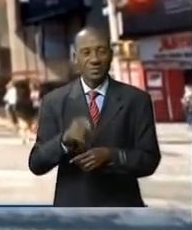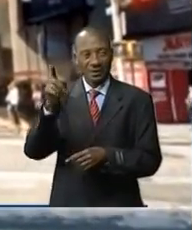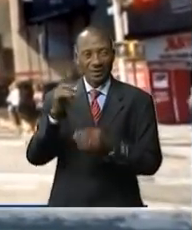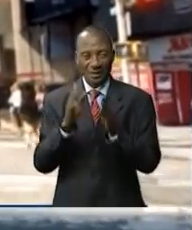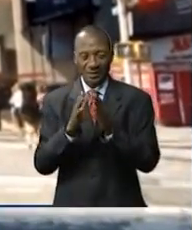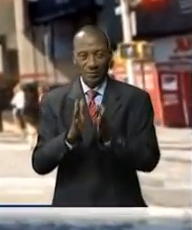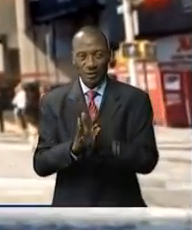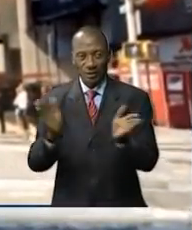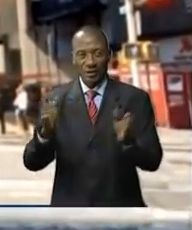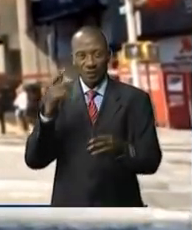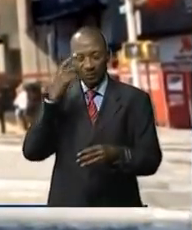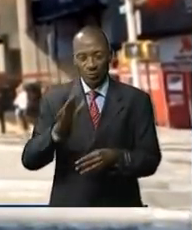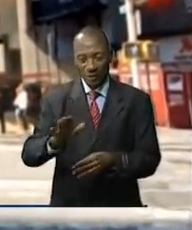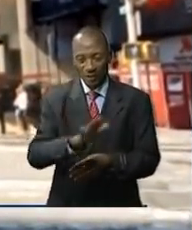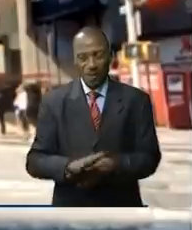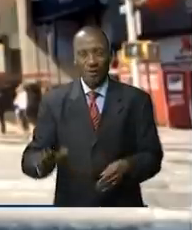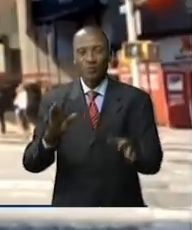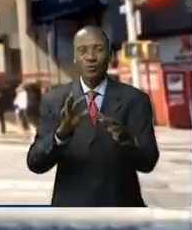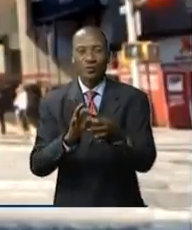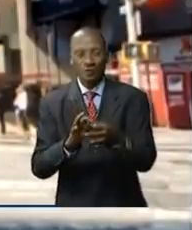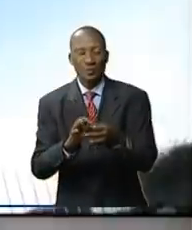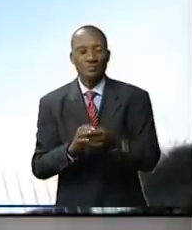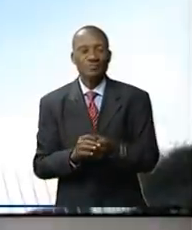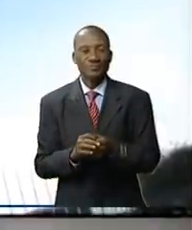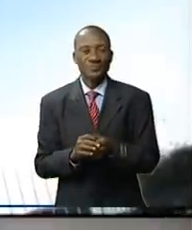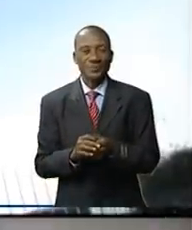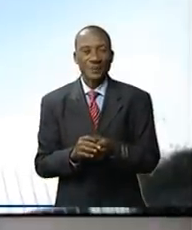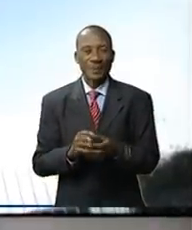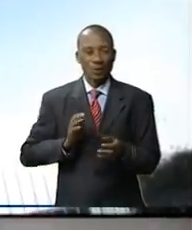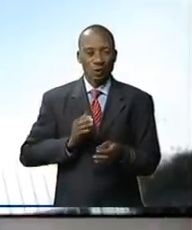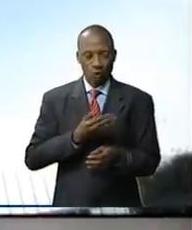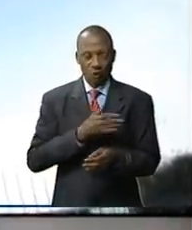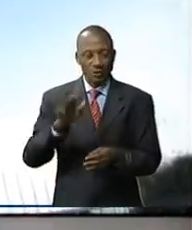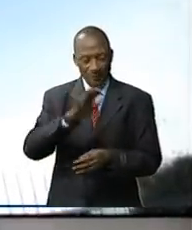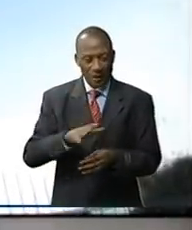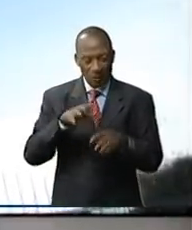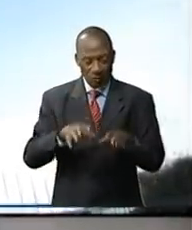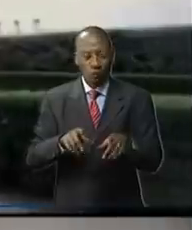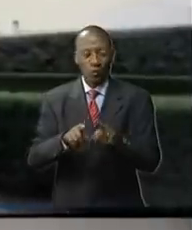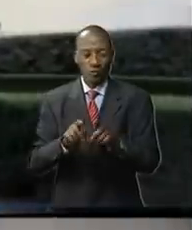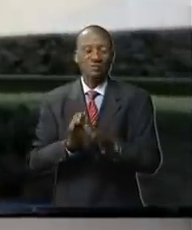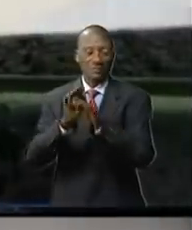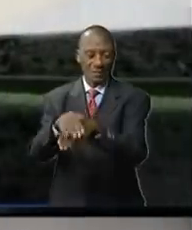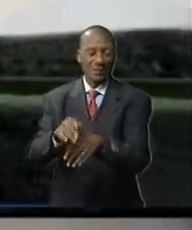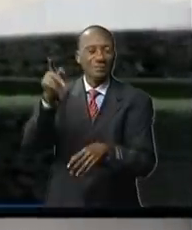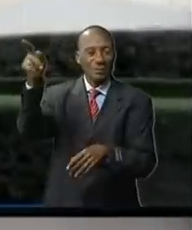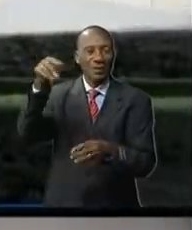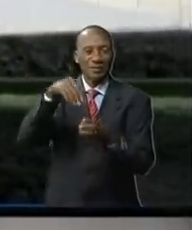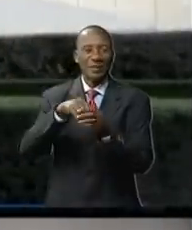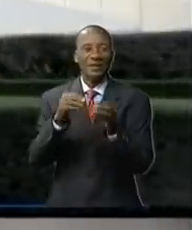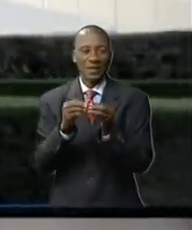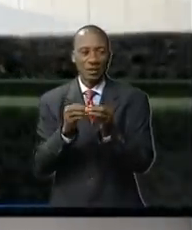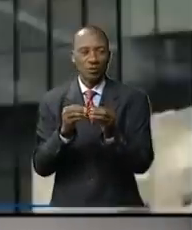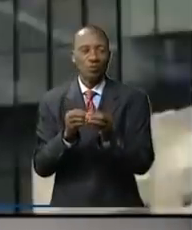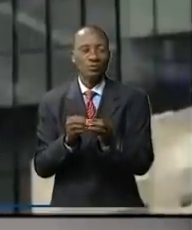Unies. Chaque dirigeant, devant les mutations auxquelles notre monde fait face, s'adresse à la communauté mondiale et exprime sa pensée